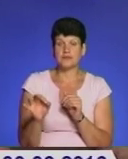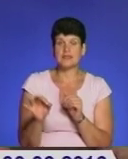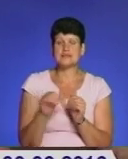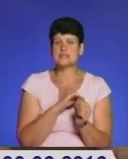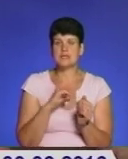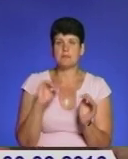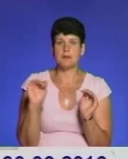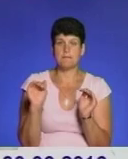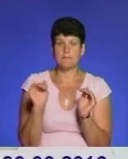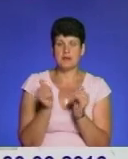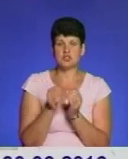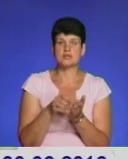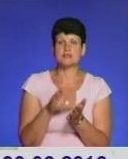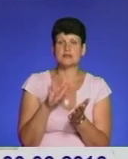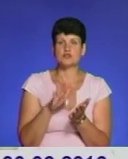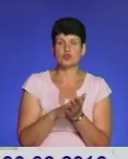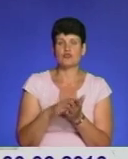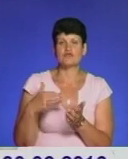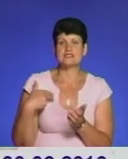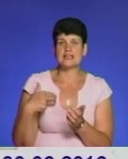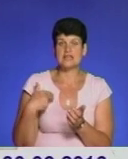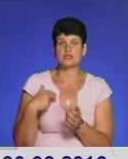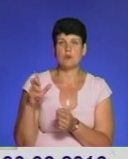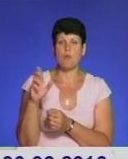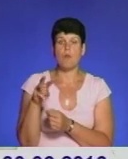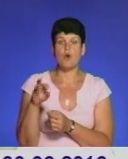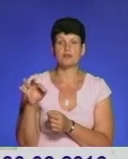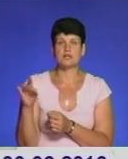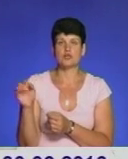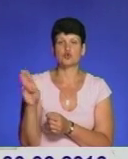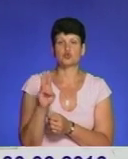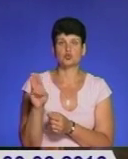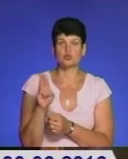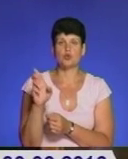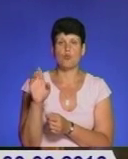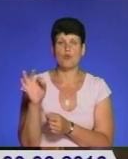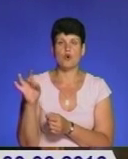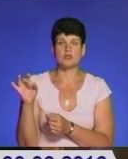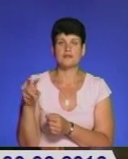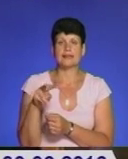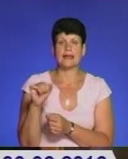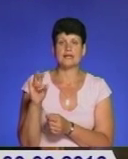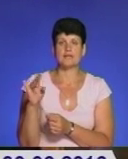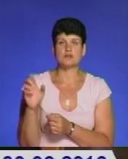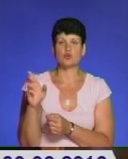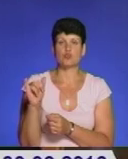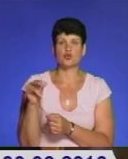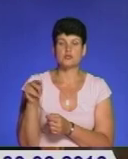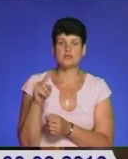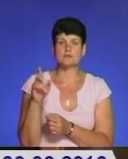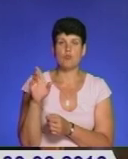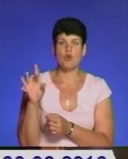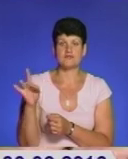одну вакансію зареєстровано у Заліщицькому, Монастириському, Шумському, Борщівському, Лановецькому, Бучацькому та